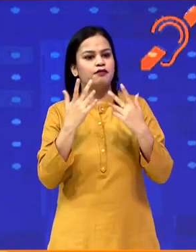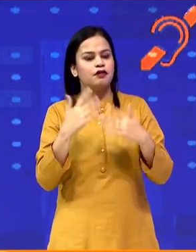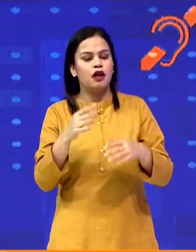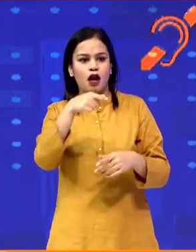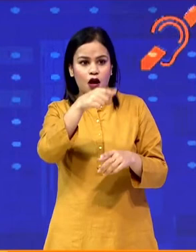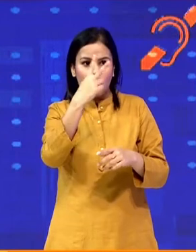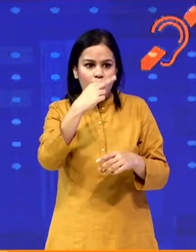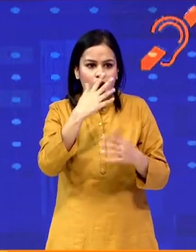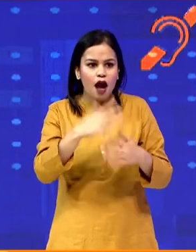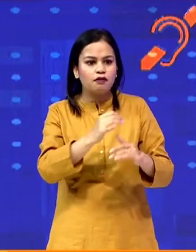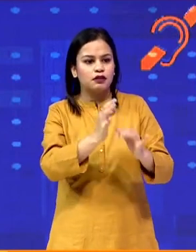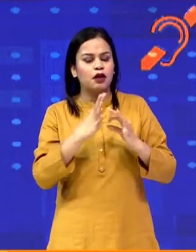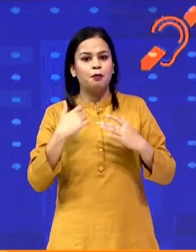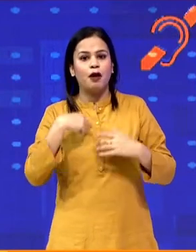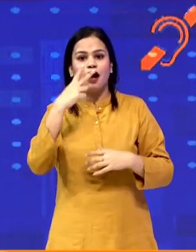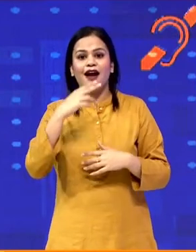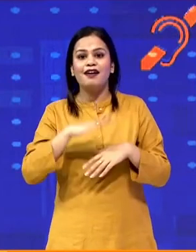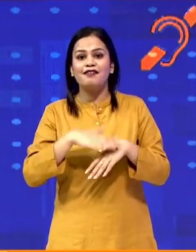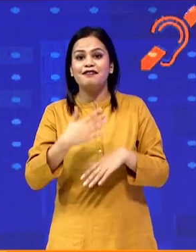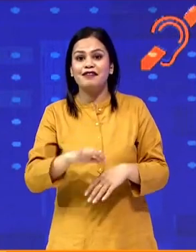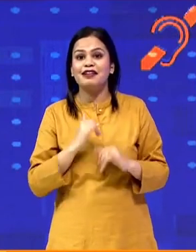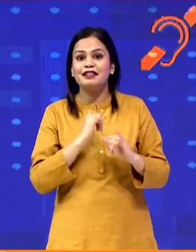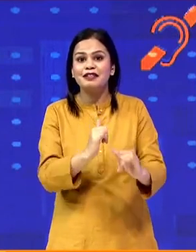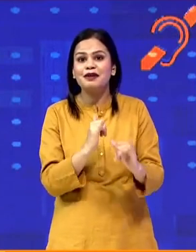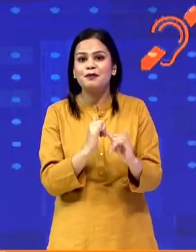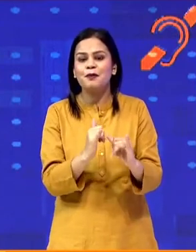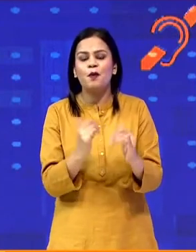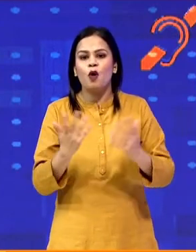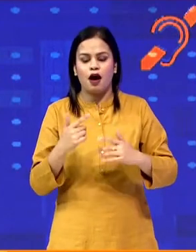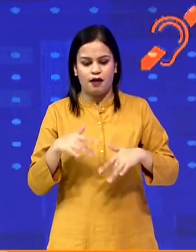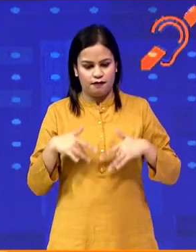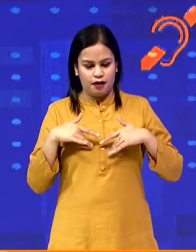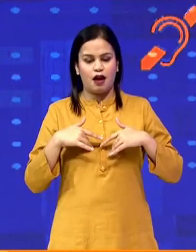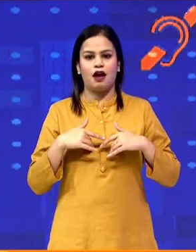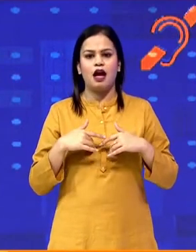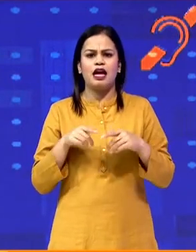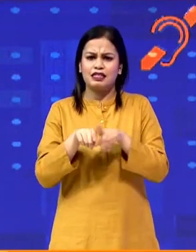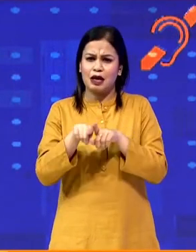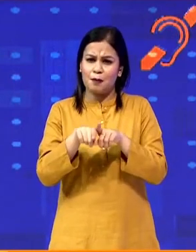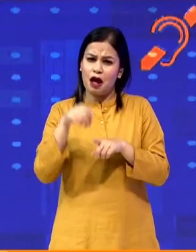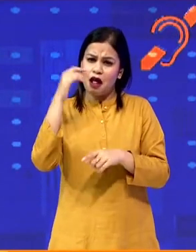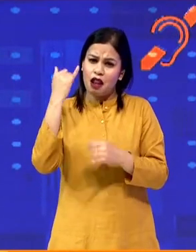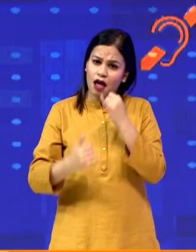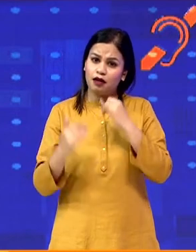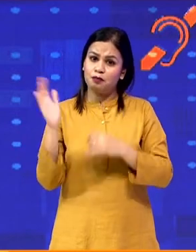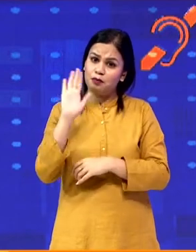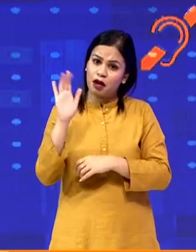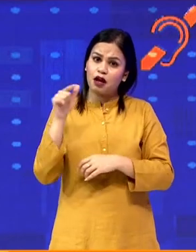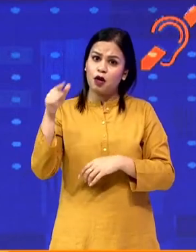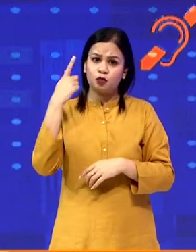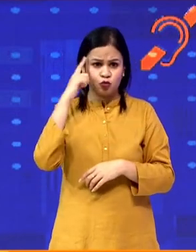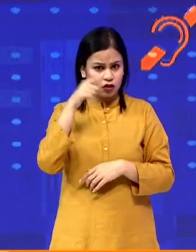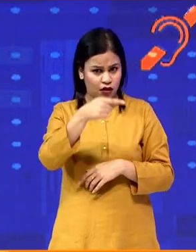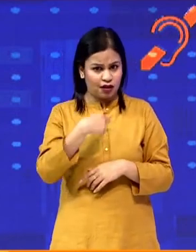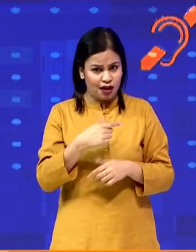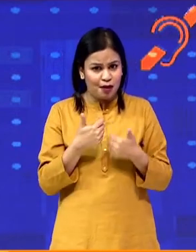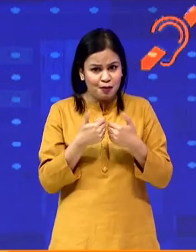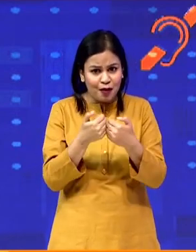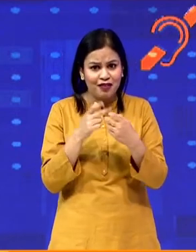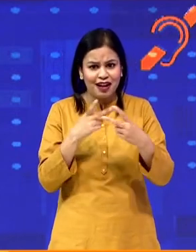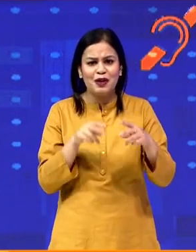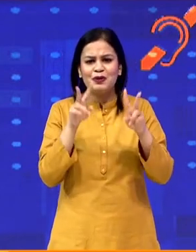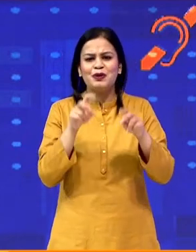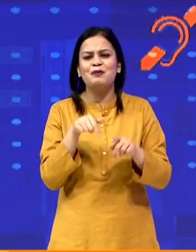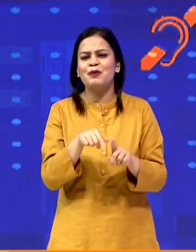राय उसने पूरे नहीं थी या कोई बॉयफ्रेंड का मामला नहीं